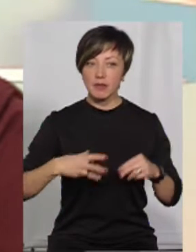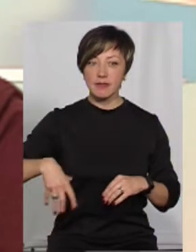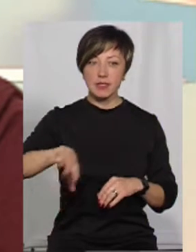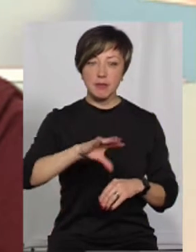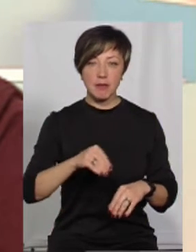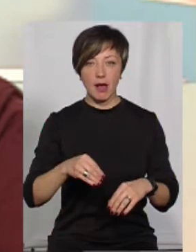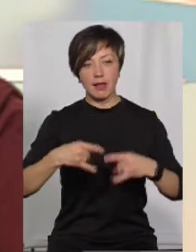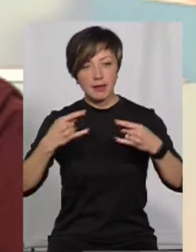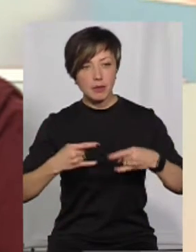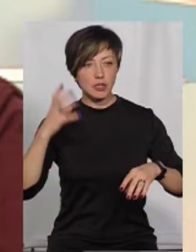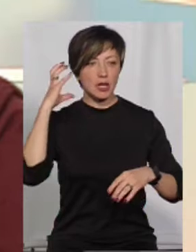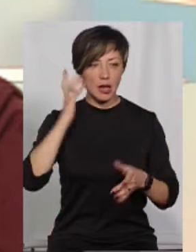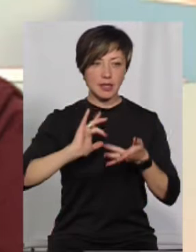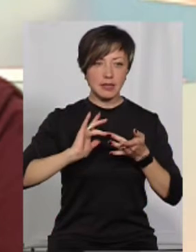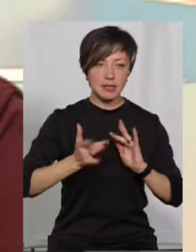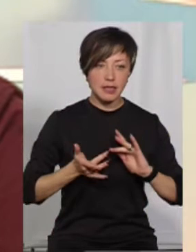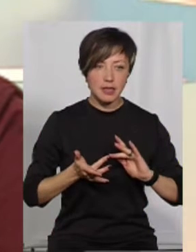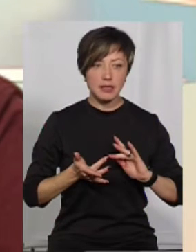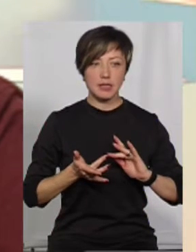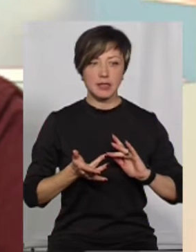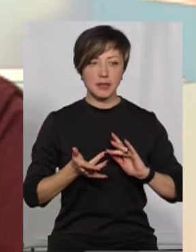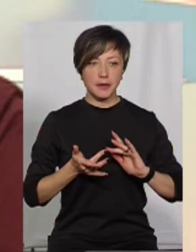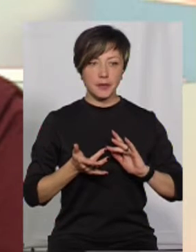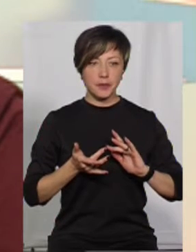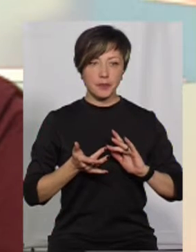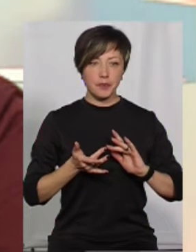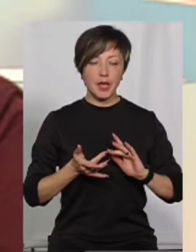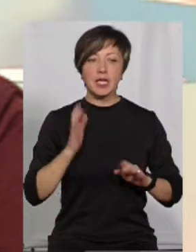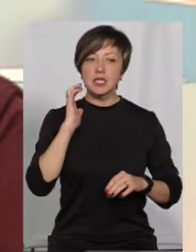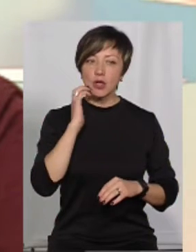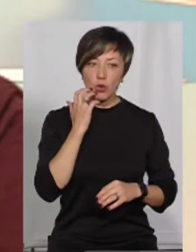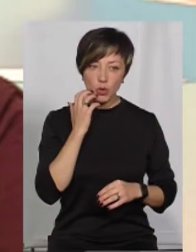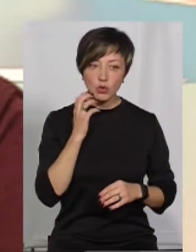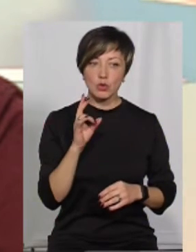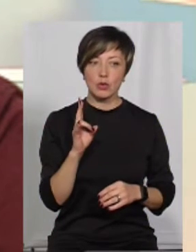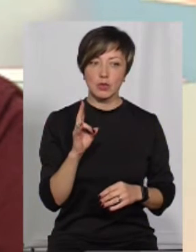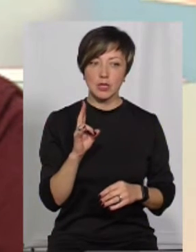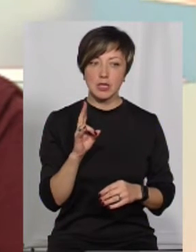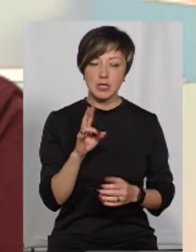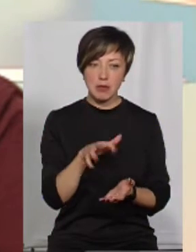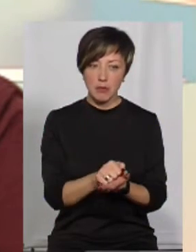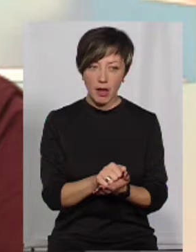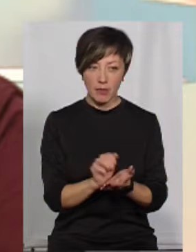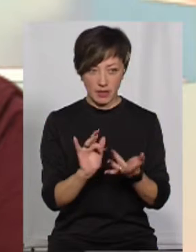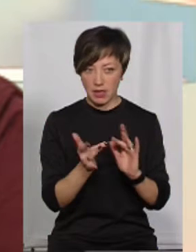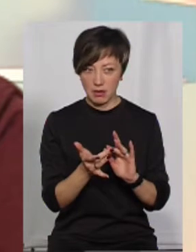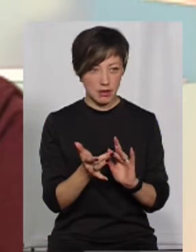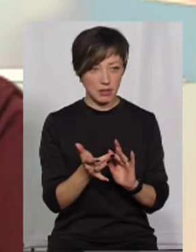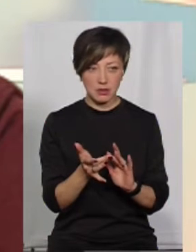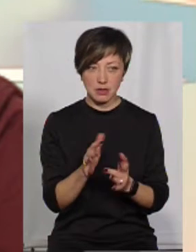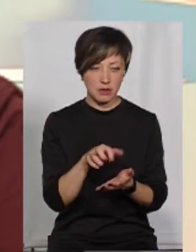майже всіма засобами масової інформації. Це і телебачення, і радіо. Серйозно виходимо, займаємо нішу в інтернеті.